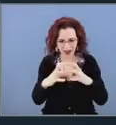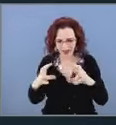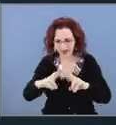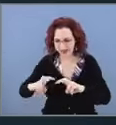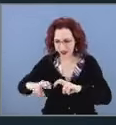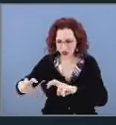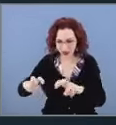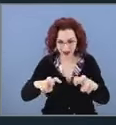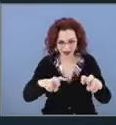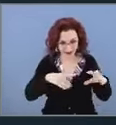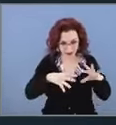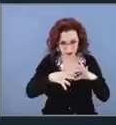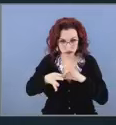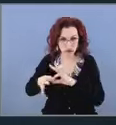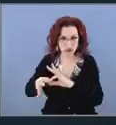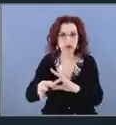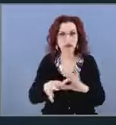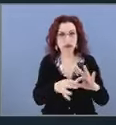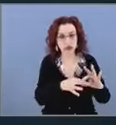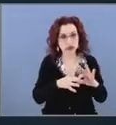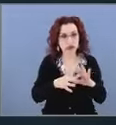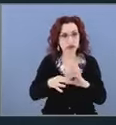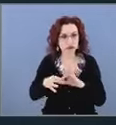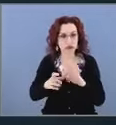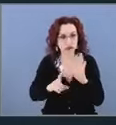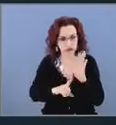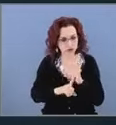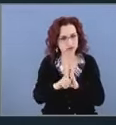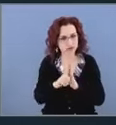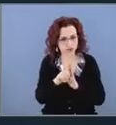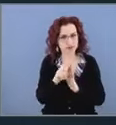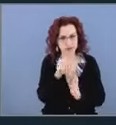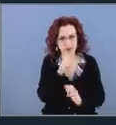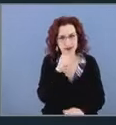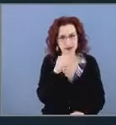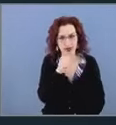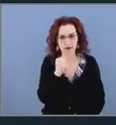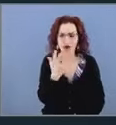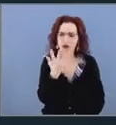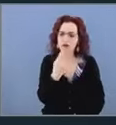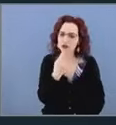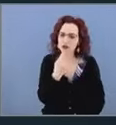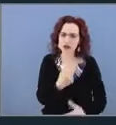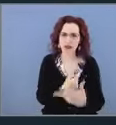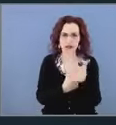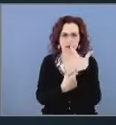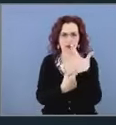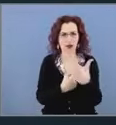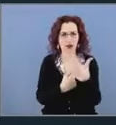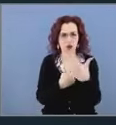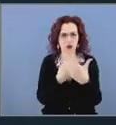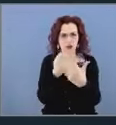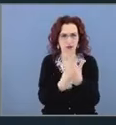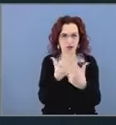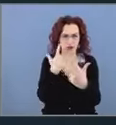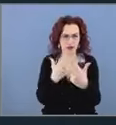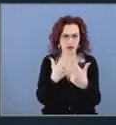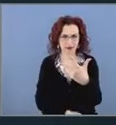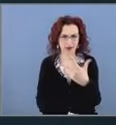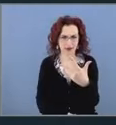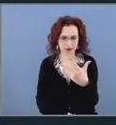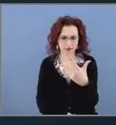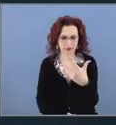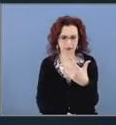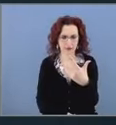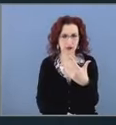assolutamente necessaria. Ecco, io volevo sottolineare tre aspetti. Ecco, in questo ambito vedere il